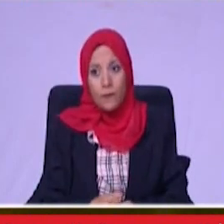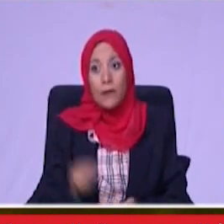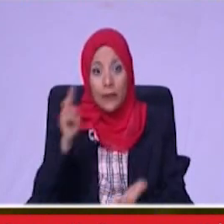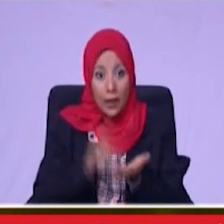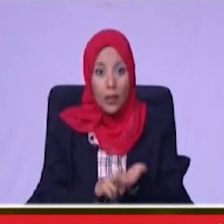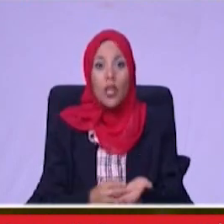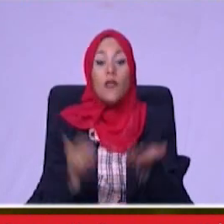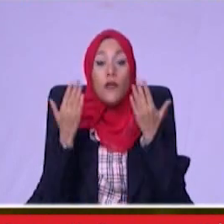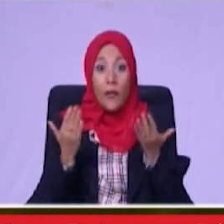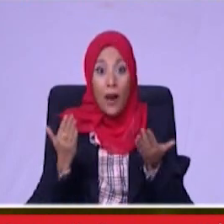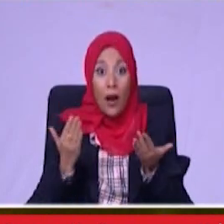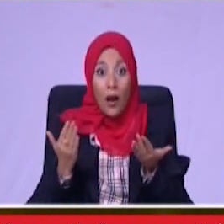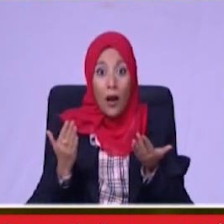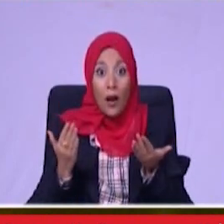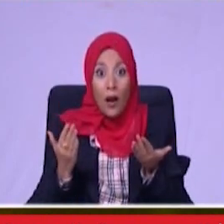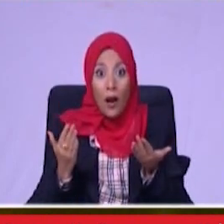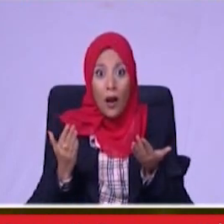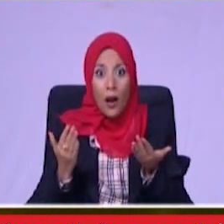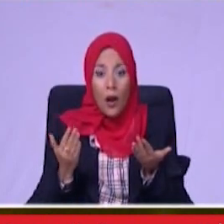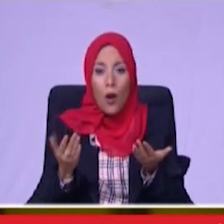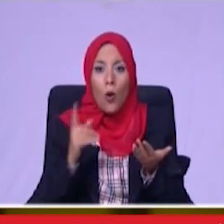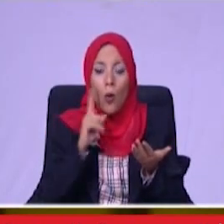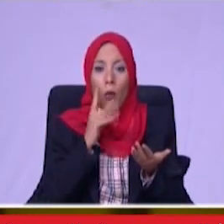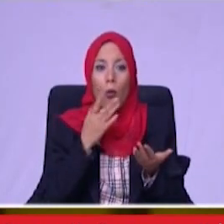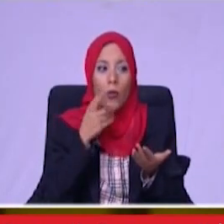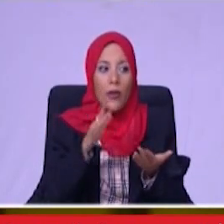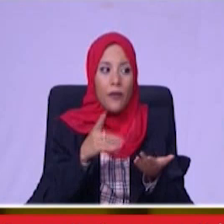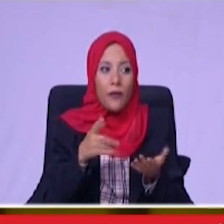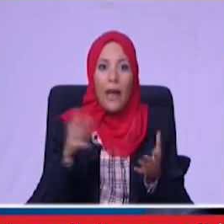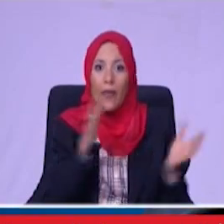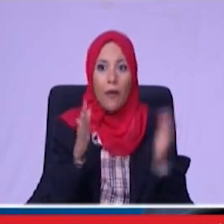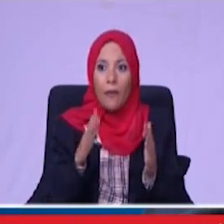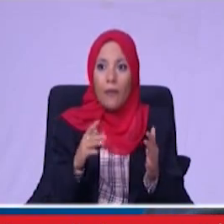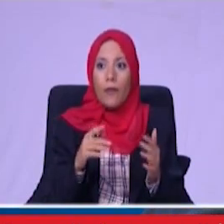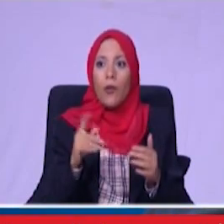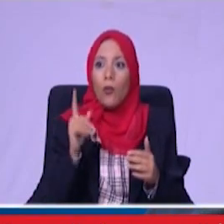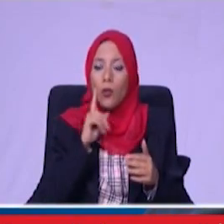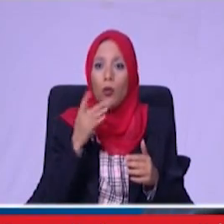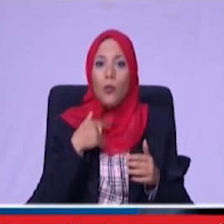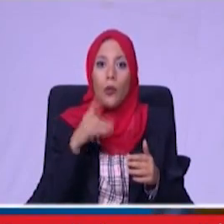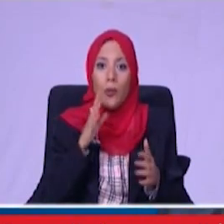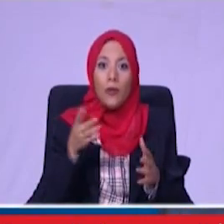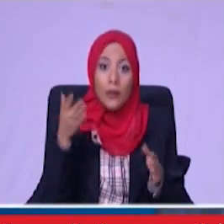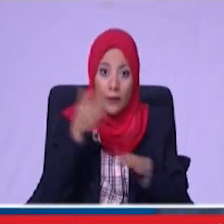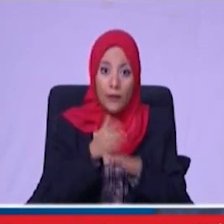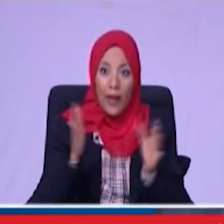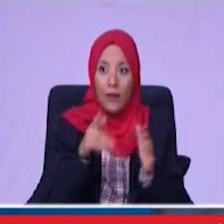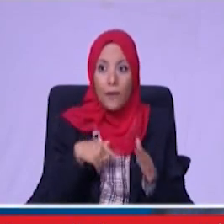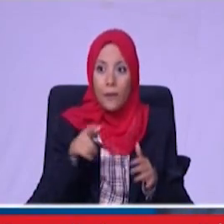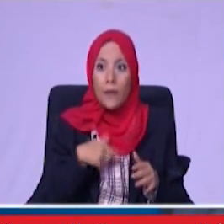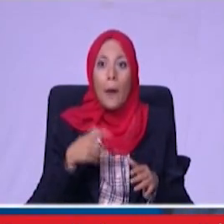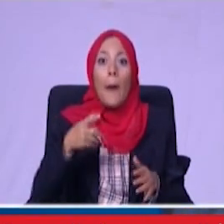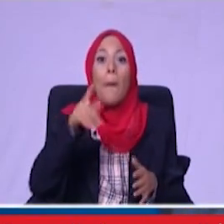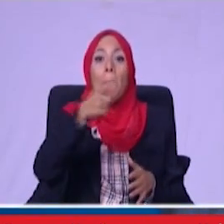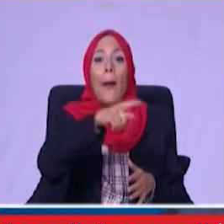وفي شفاعه كمان حضرتك امر بك الى الجنه وانا امر به الى الجنه واحنا واقفين الباب